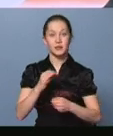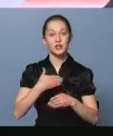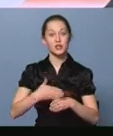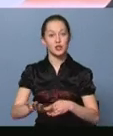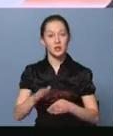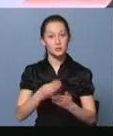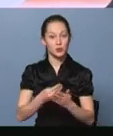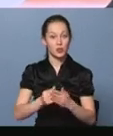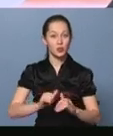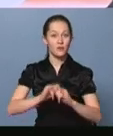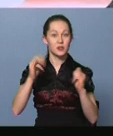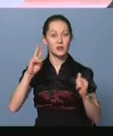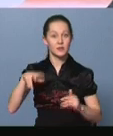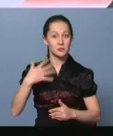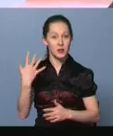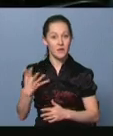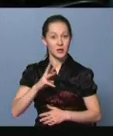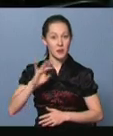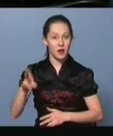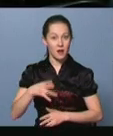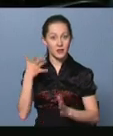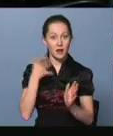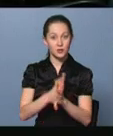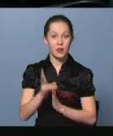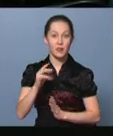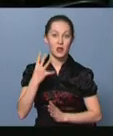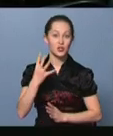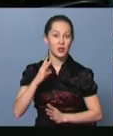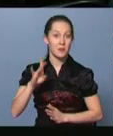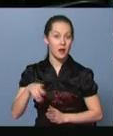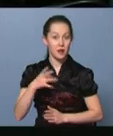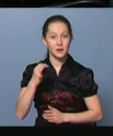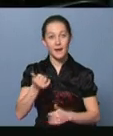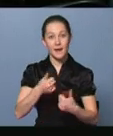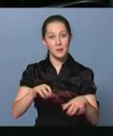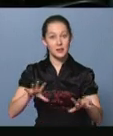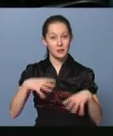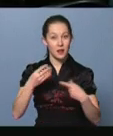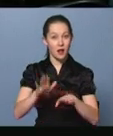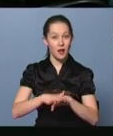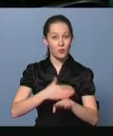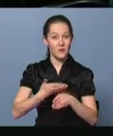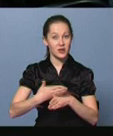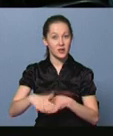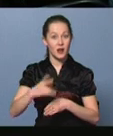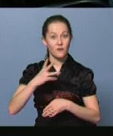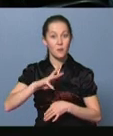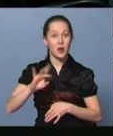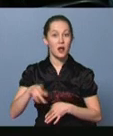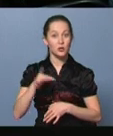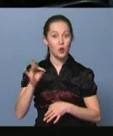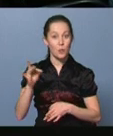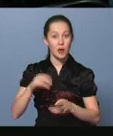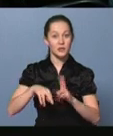вырастет почти на 2,5 миллиарда, расходная на 4,5. Комиссия предлагает одобрить выделение 2 миллиардов рублей